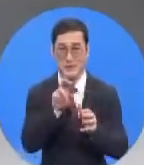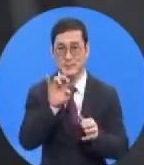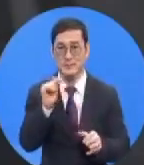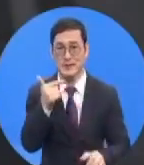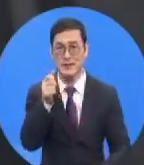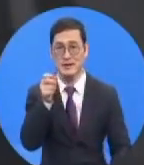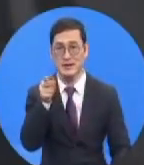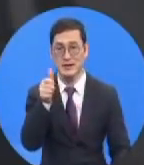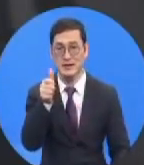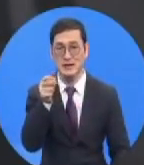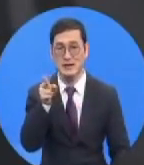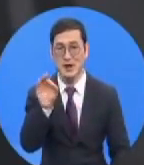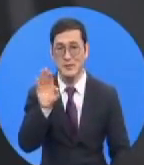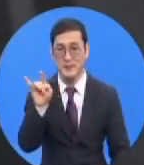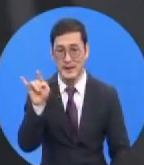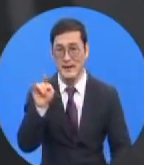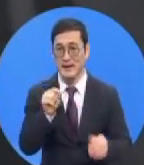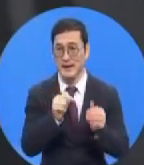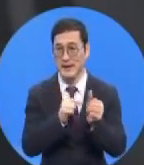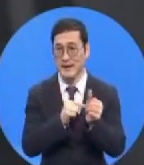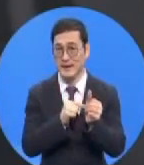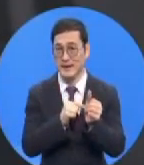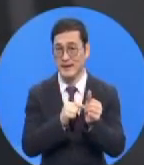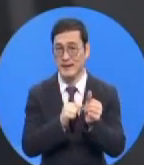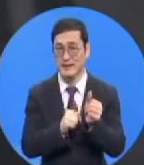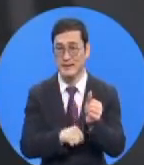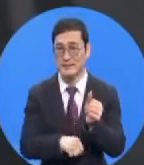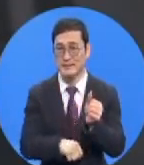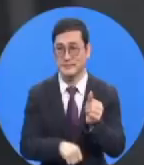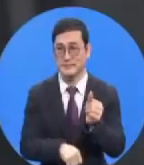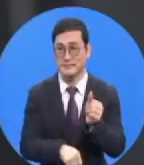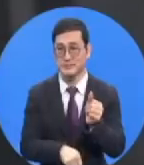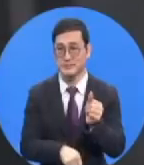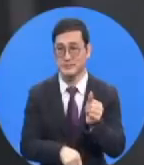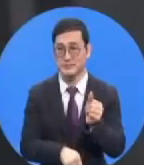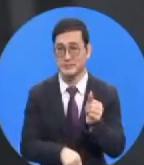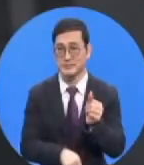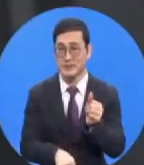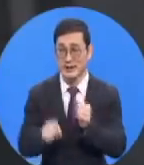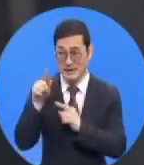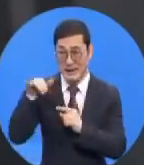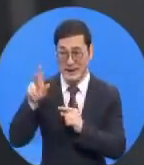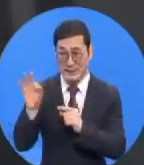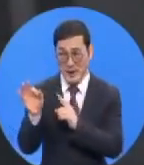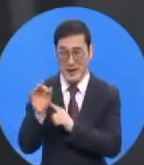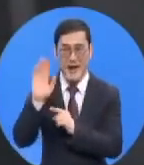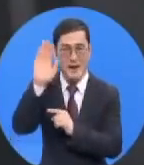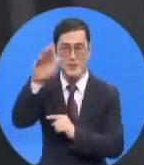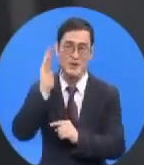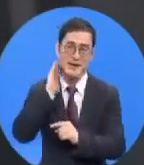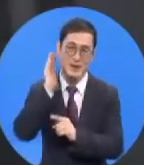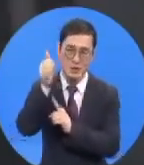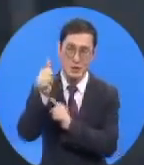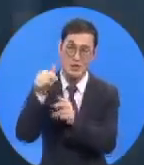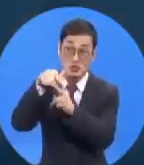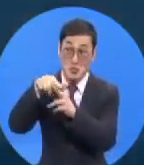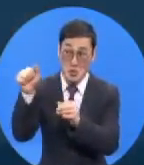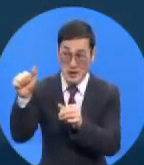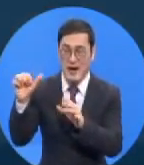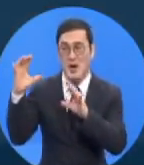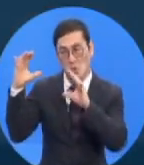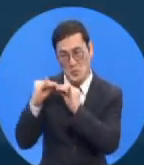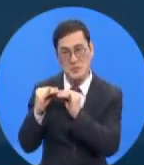의원 차기 대권 후보로 이재명 경기지사를 지지한다라고 공개적으로 선언을 했네요.